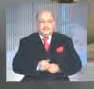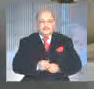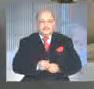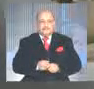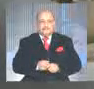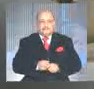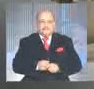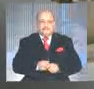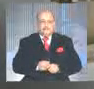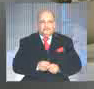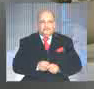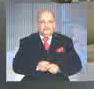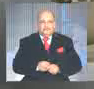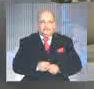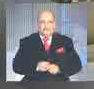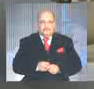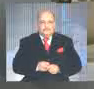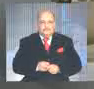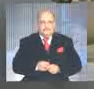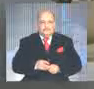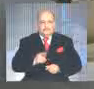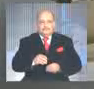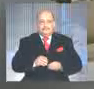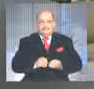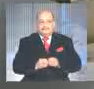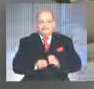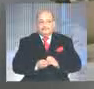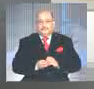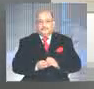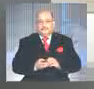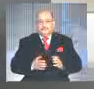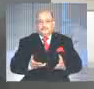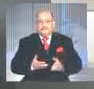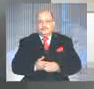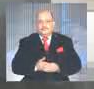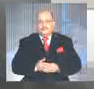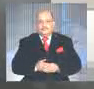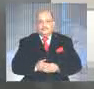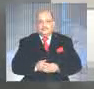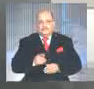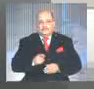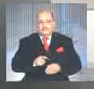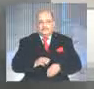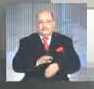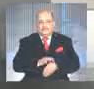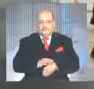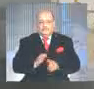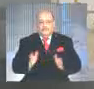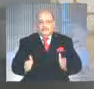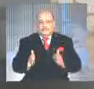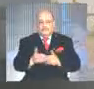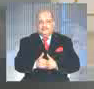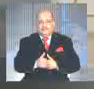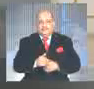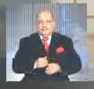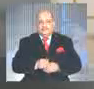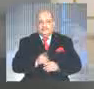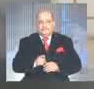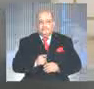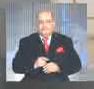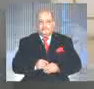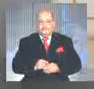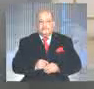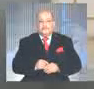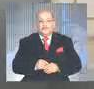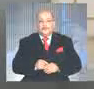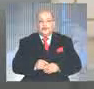الأمني بات أيضا من أبرز الضروريات في ظل تواتر أعمال السطو والسرقات على الممتلكات العامة والخاصة وما